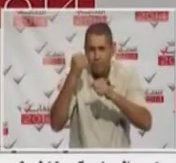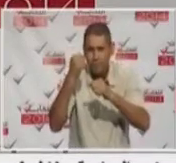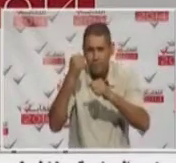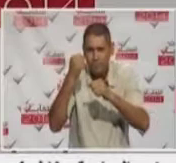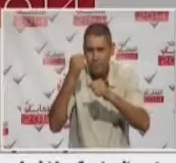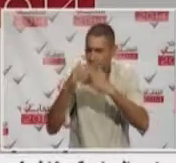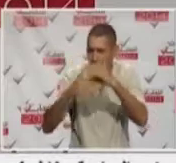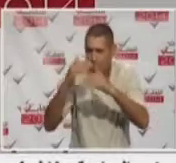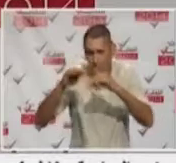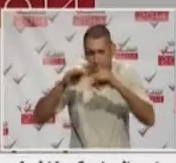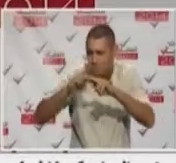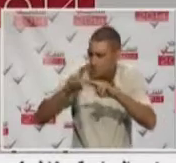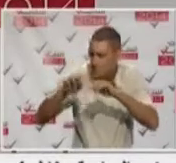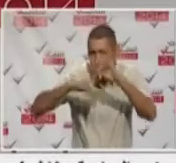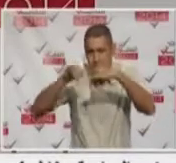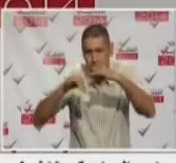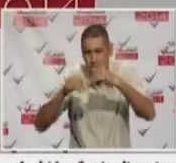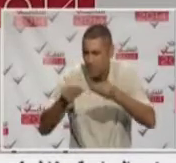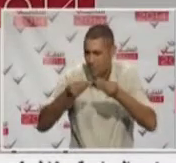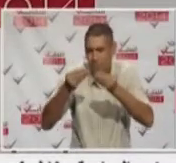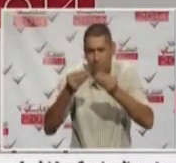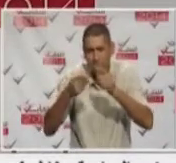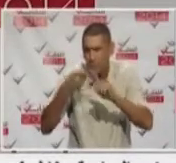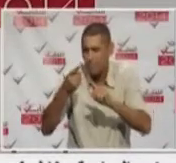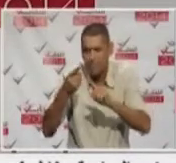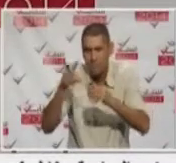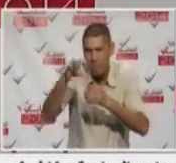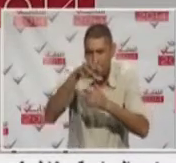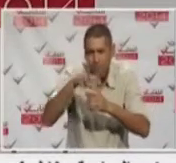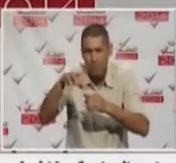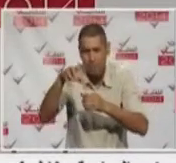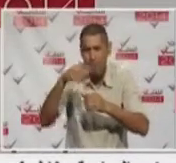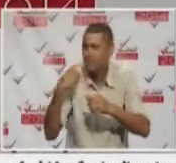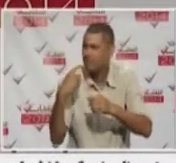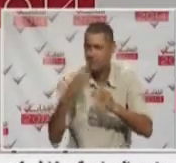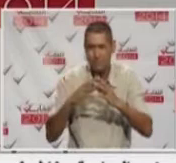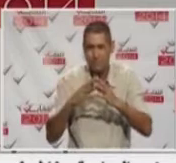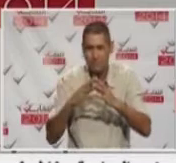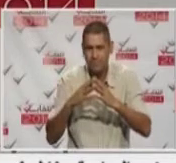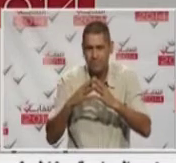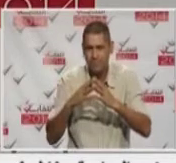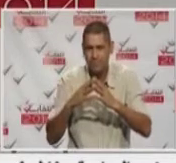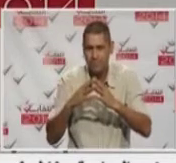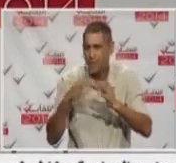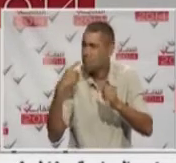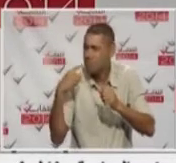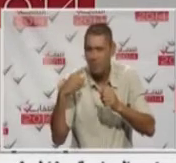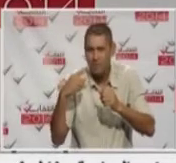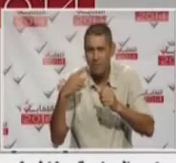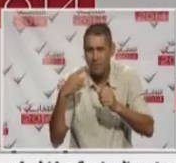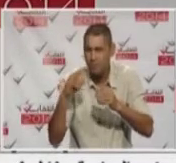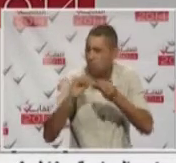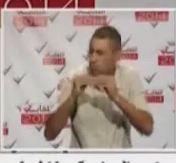وتهيئة المسالك الفلاحية مع توفير الامتيازات بالمناطق الداخلية. إن جهة نابل كباقي المناطق تشكو من ارتفاع